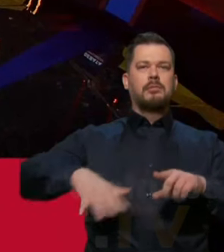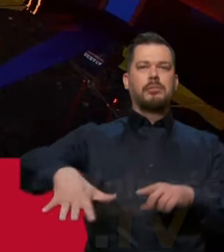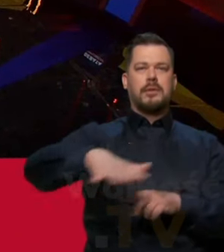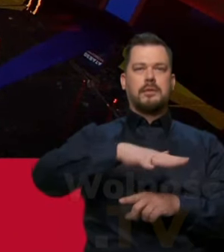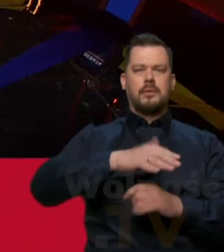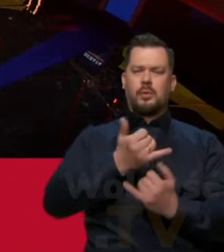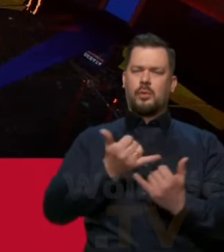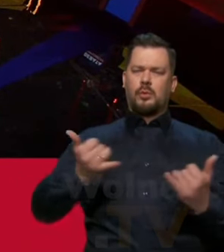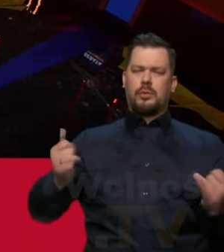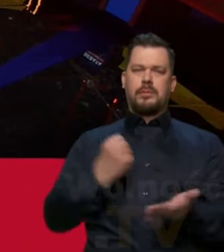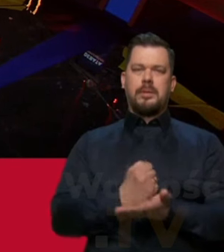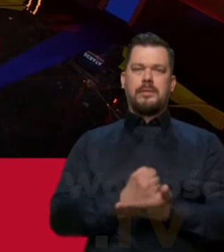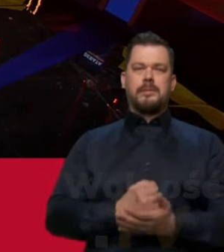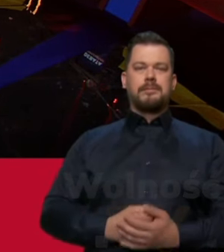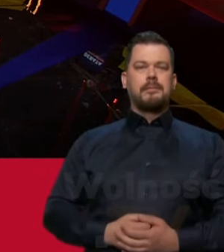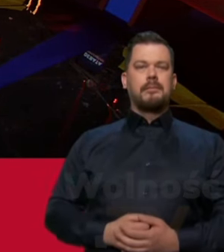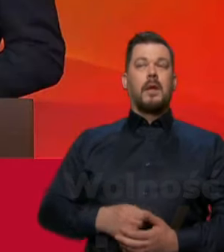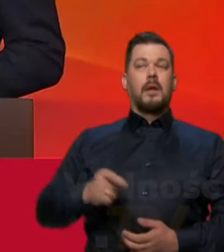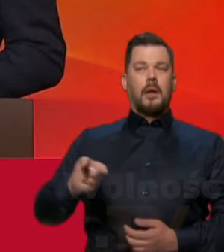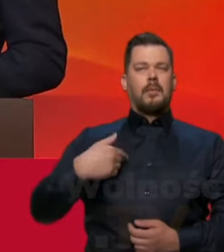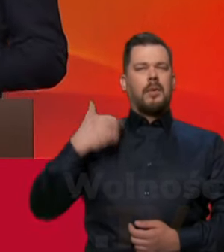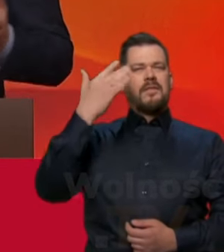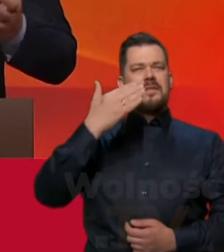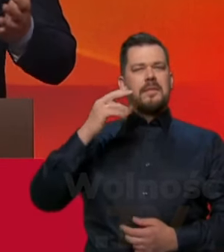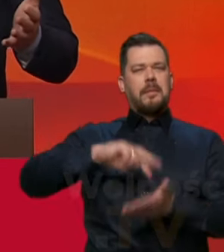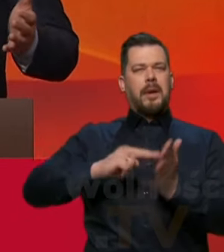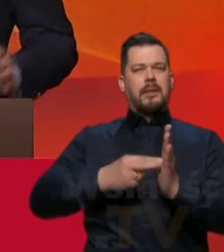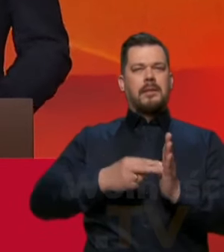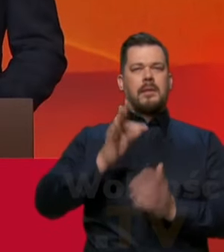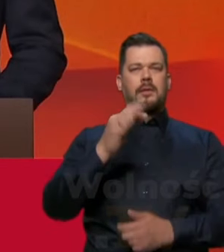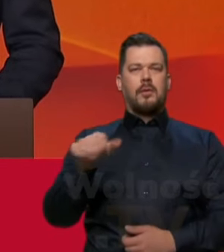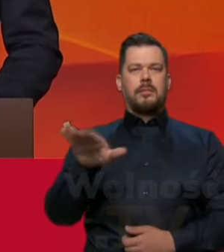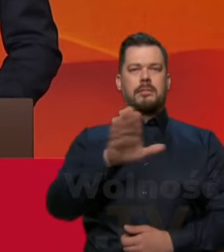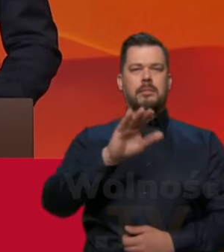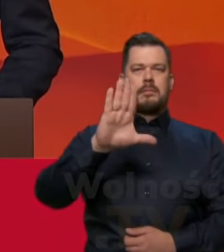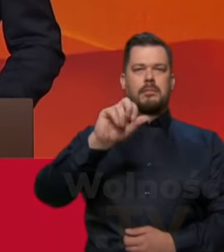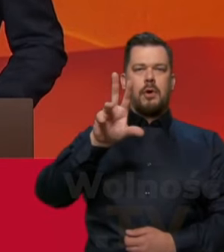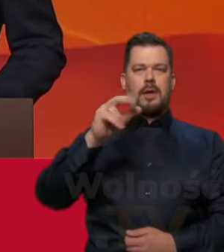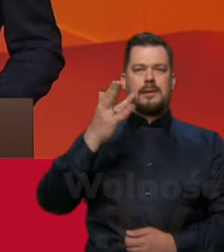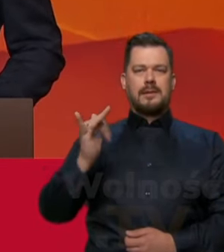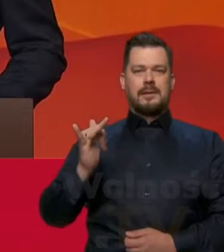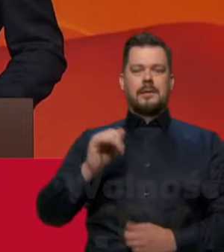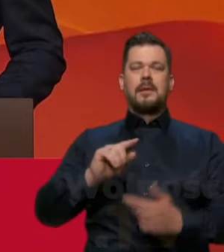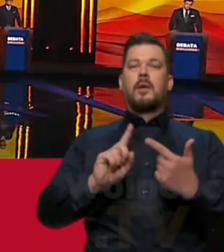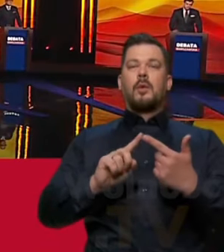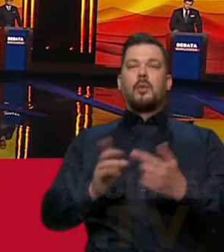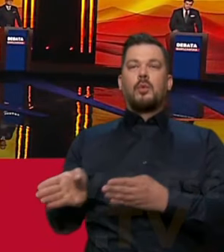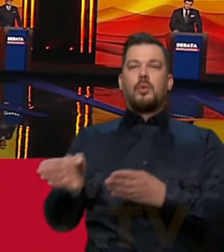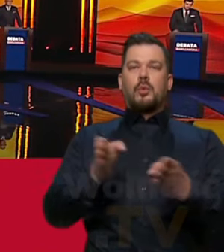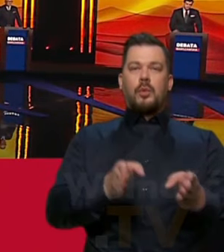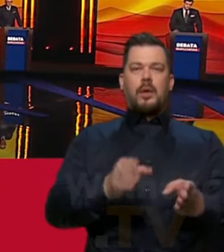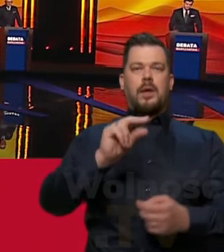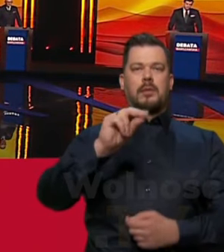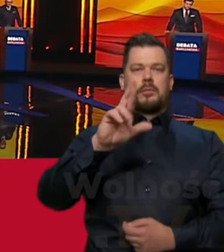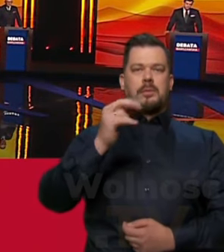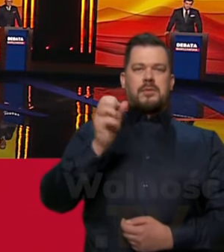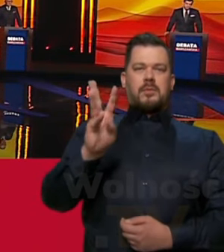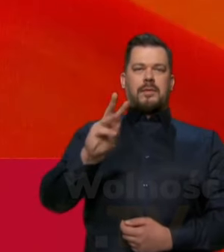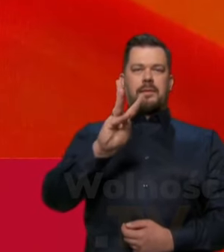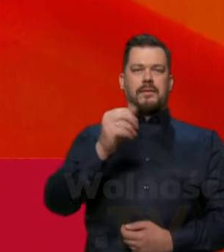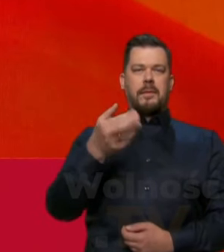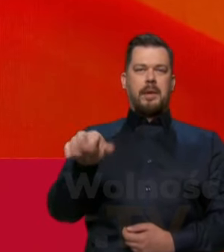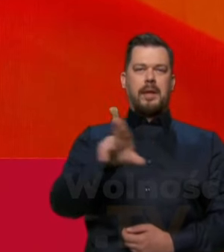kwestii poruszymy. To była wizja polityki mieszkaniowej Tobiasza Bocheńskiego. Jako drugi odpowiadać będzie Przemysław Wipler.